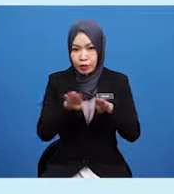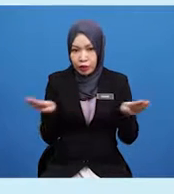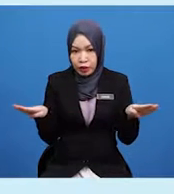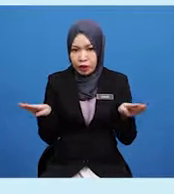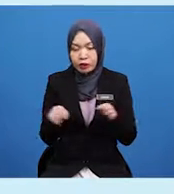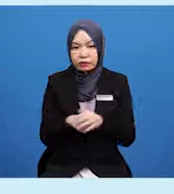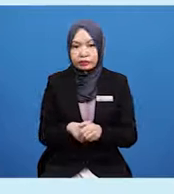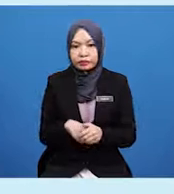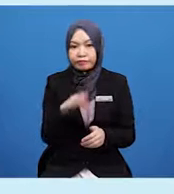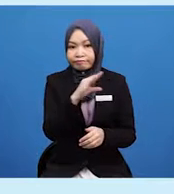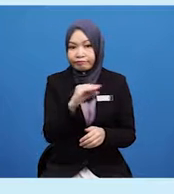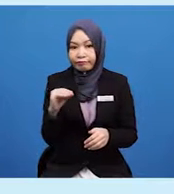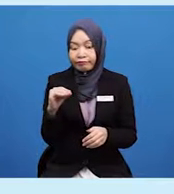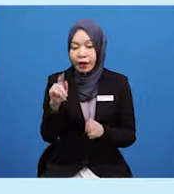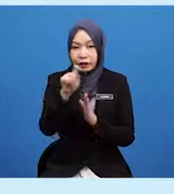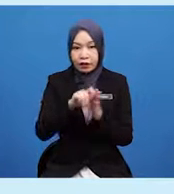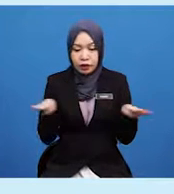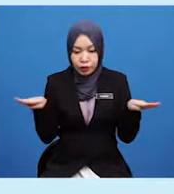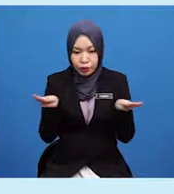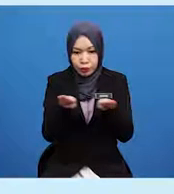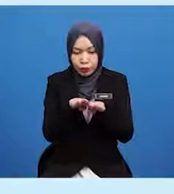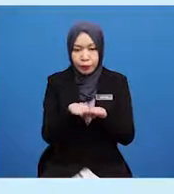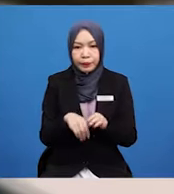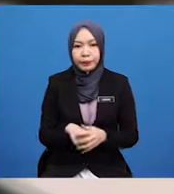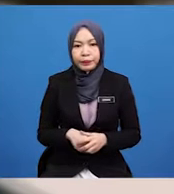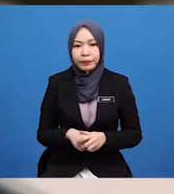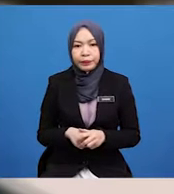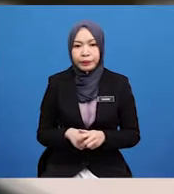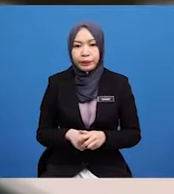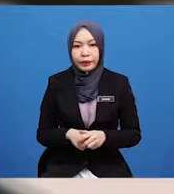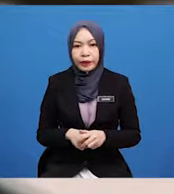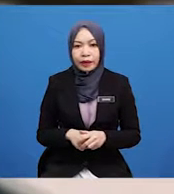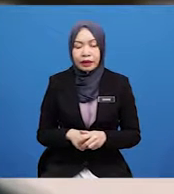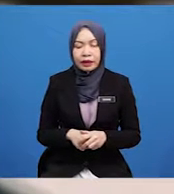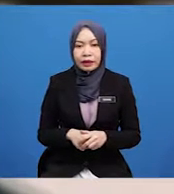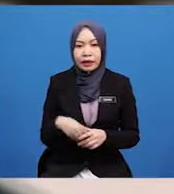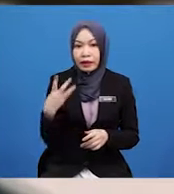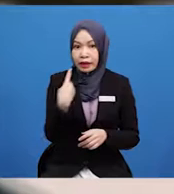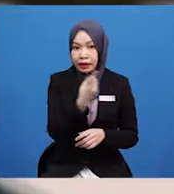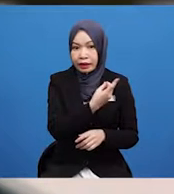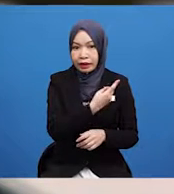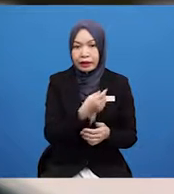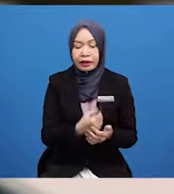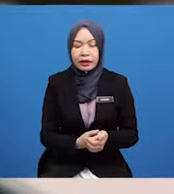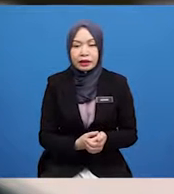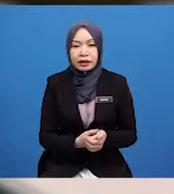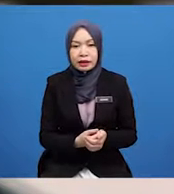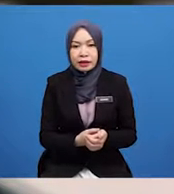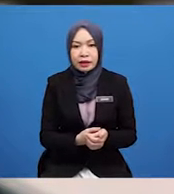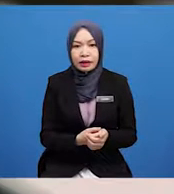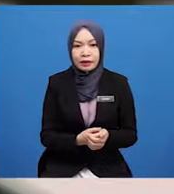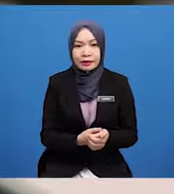dan kawasan tertutup seperti di dalam gule sebenarnya kita beruntung mempunyai